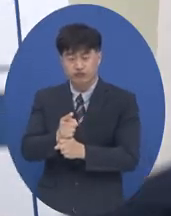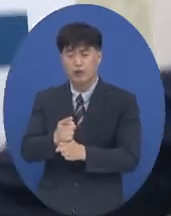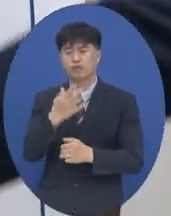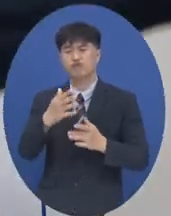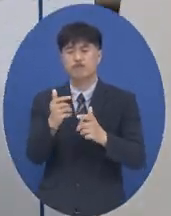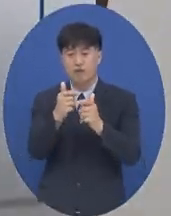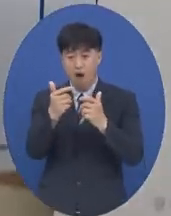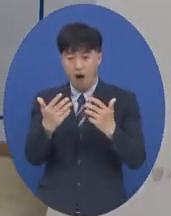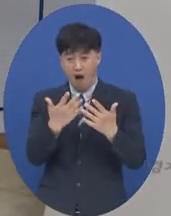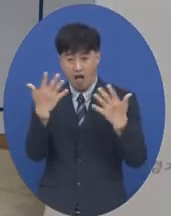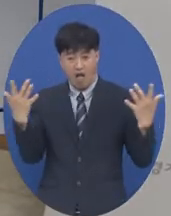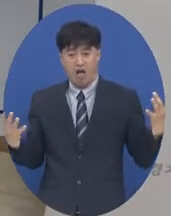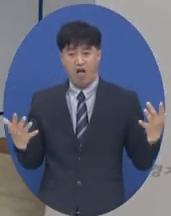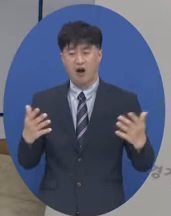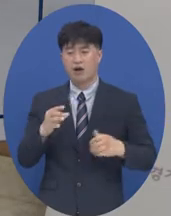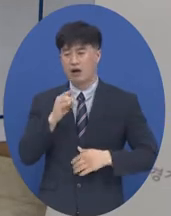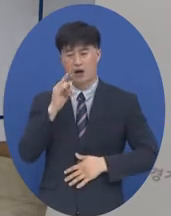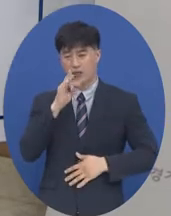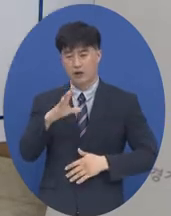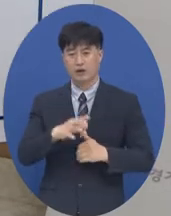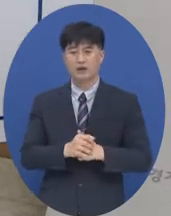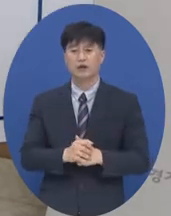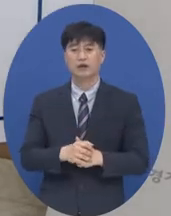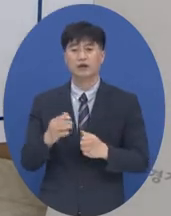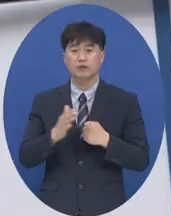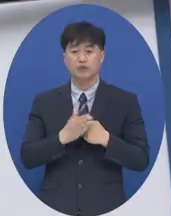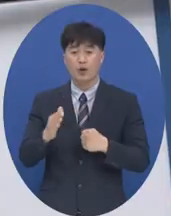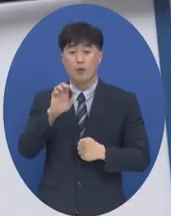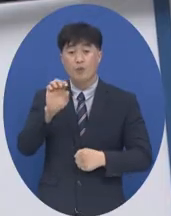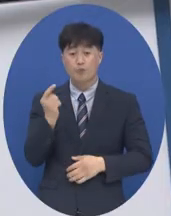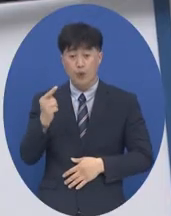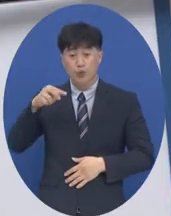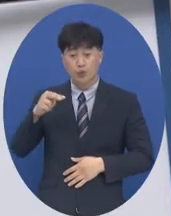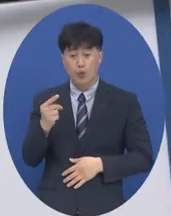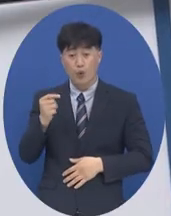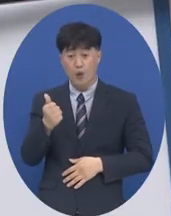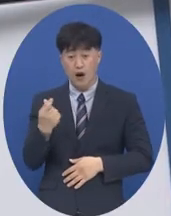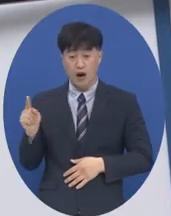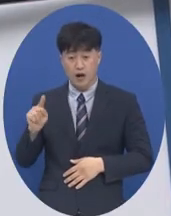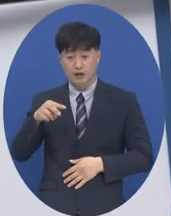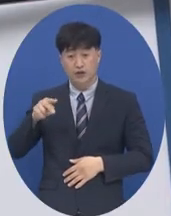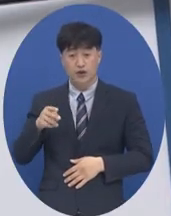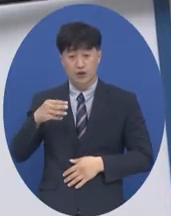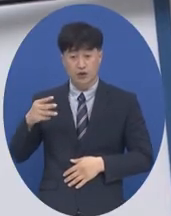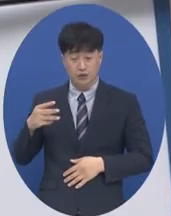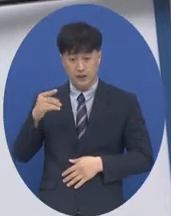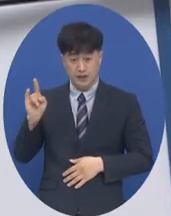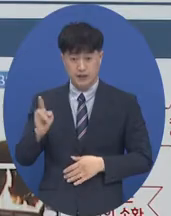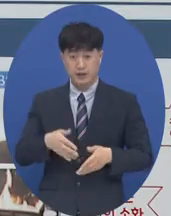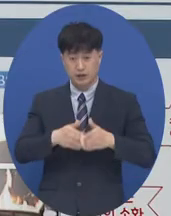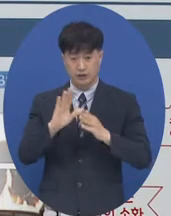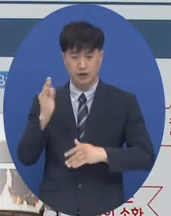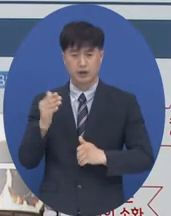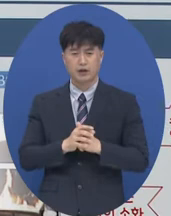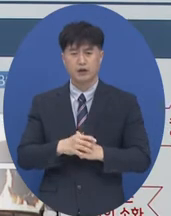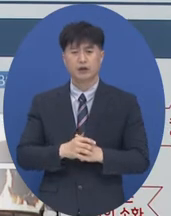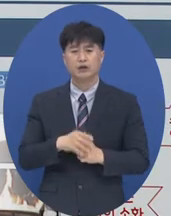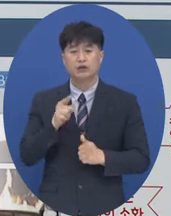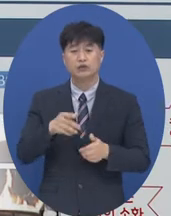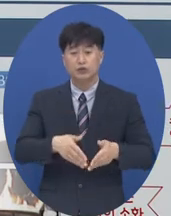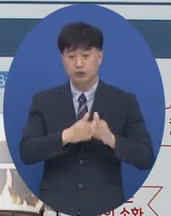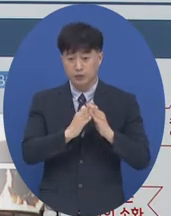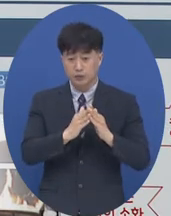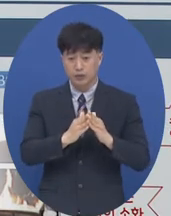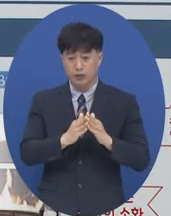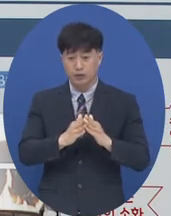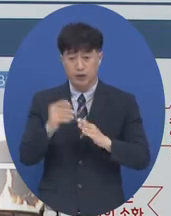있다는 게 전문가의 설명입니다. 그래서 포소화설비라는 걸 설치하도록 규정하고 있습니다. 포소화설비를